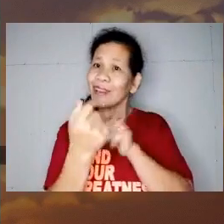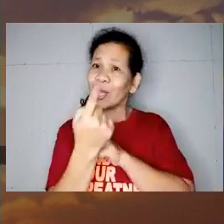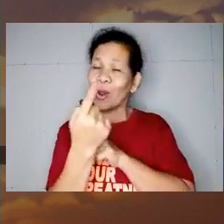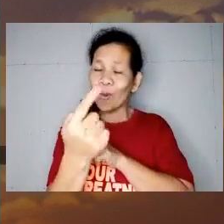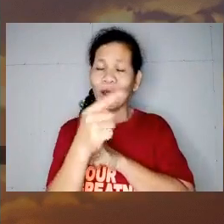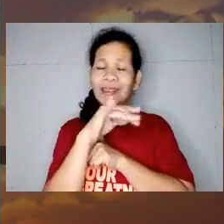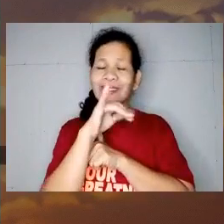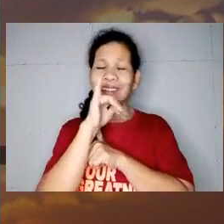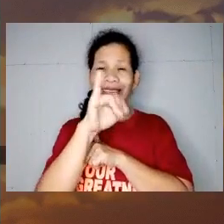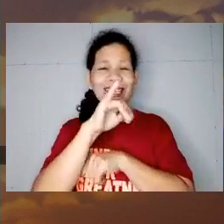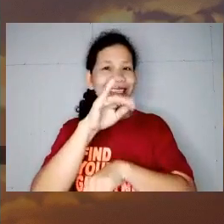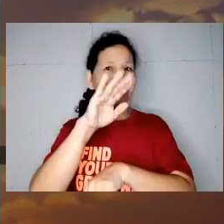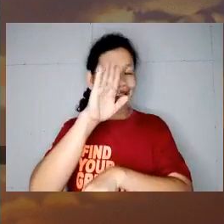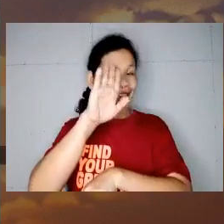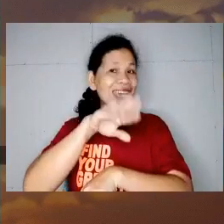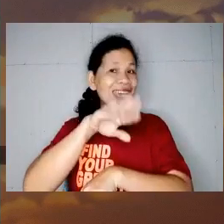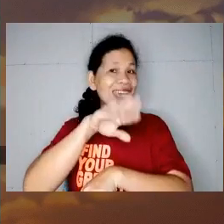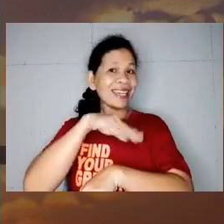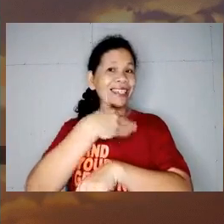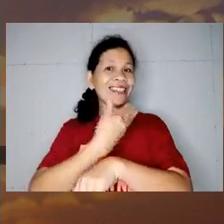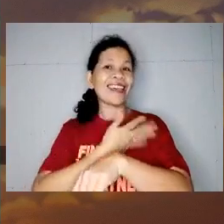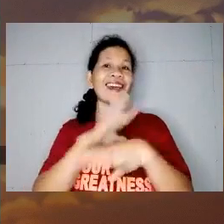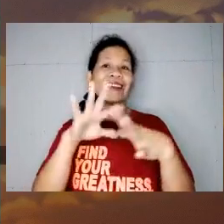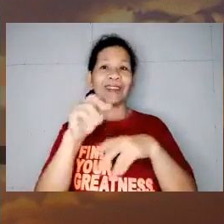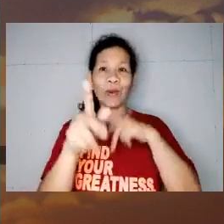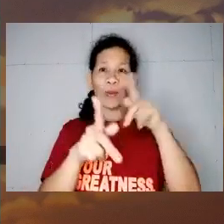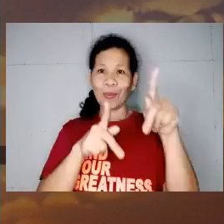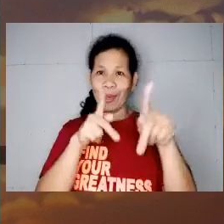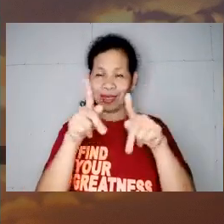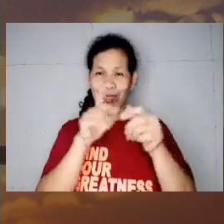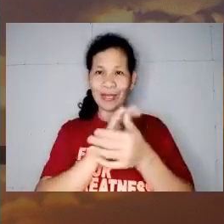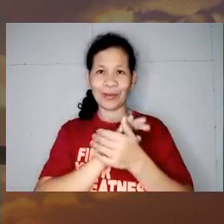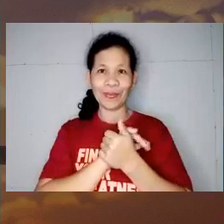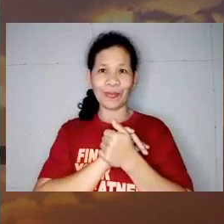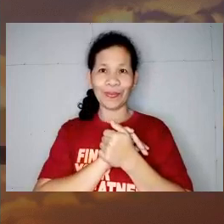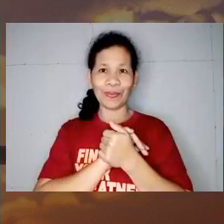of humanity, ang sabi niya dito. At